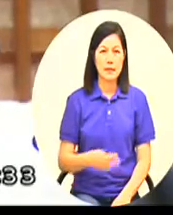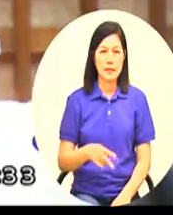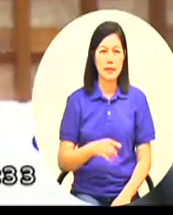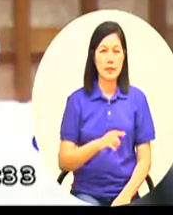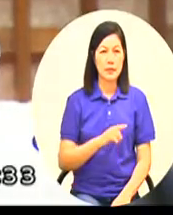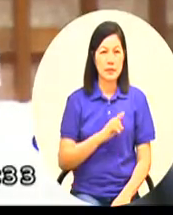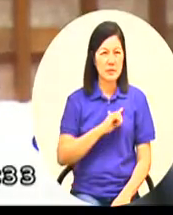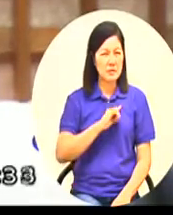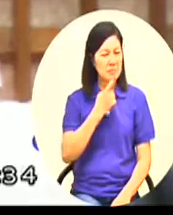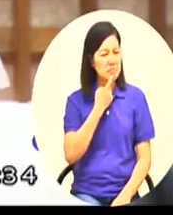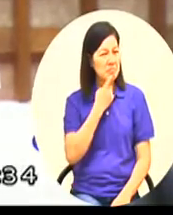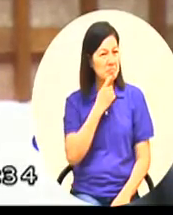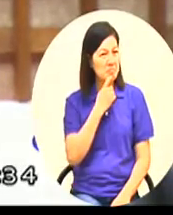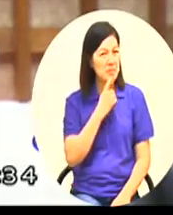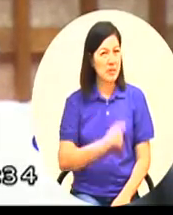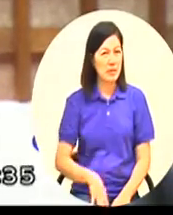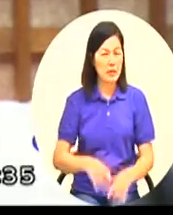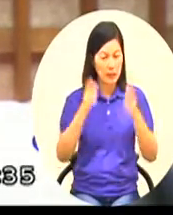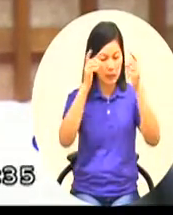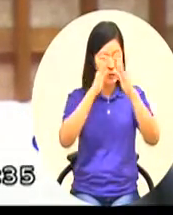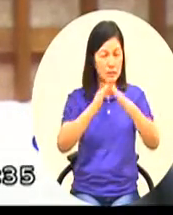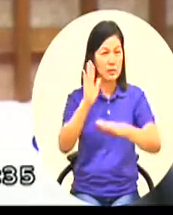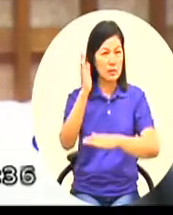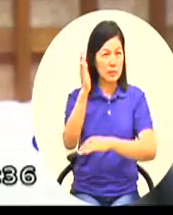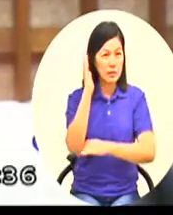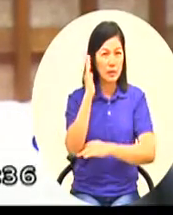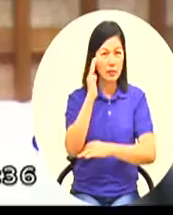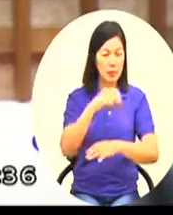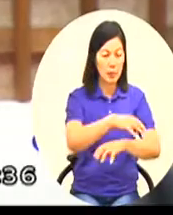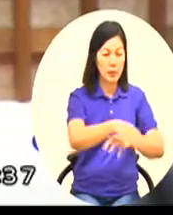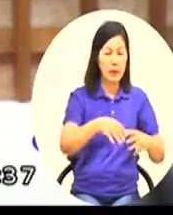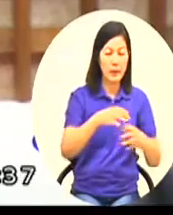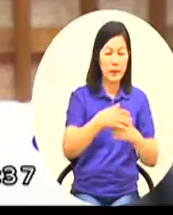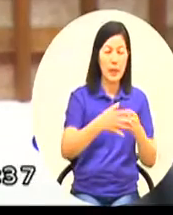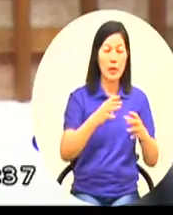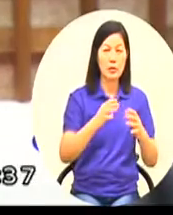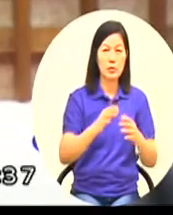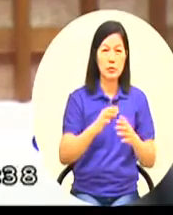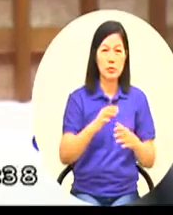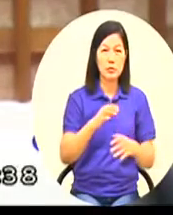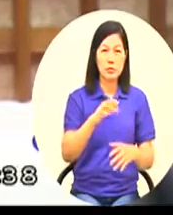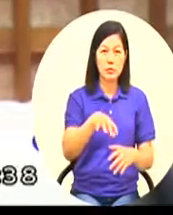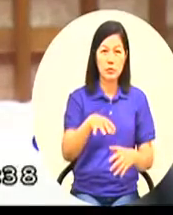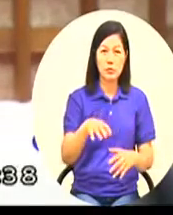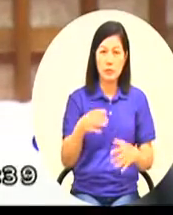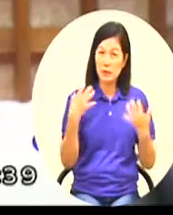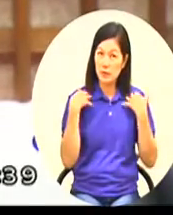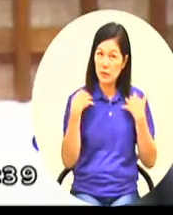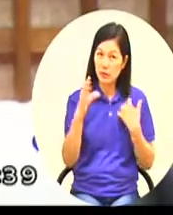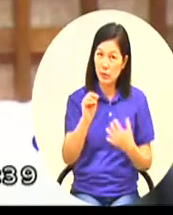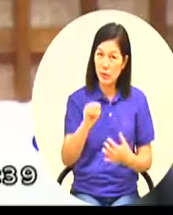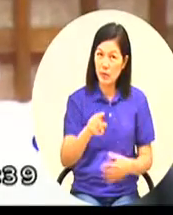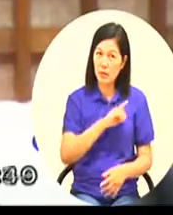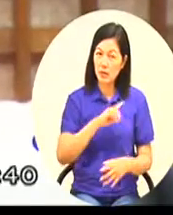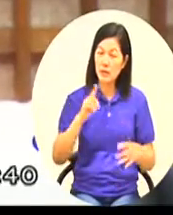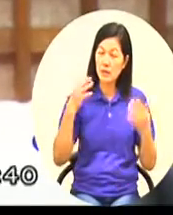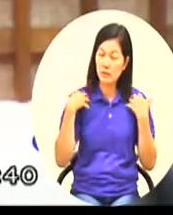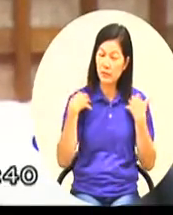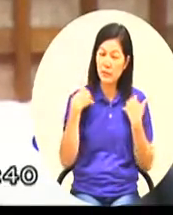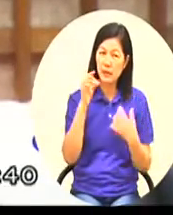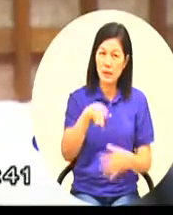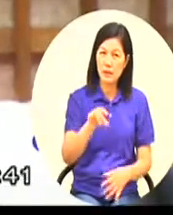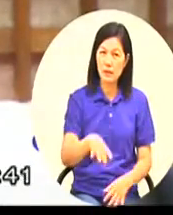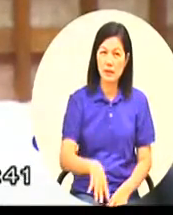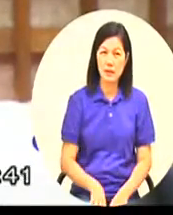今天高雄市市政府，难道你今天环保局跟市政府没有责任吗？你们的承担又在哪里？今天我